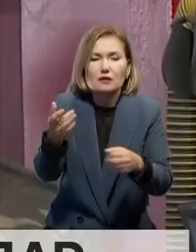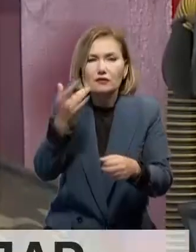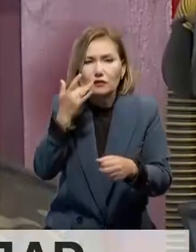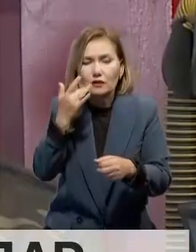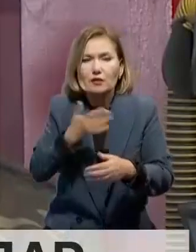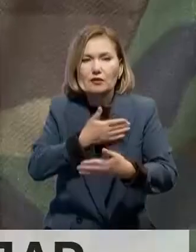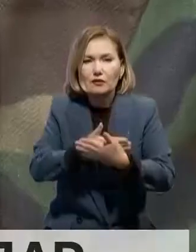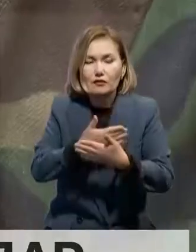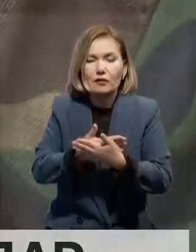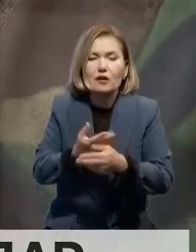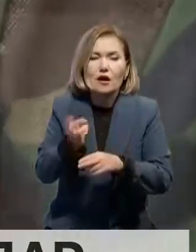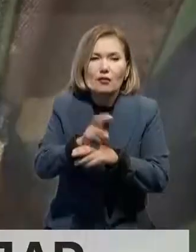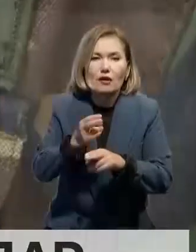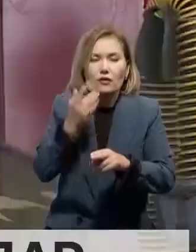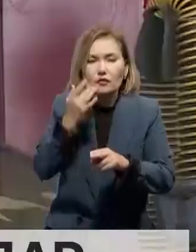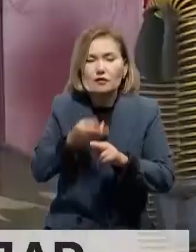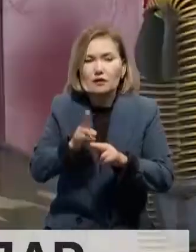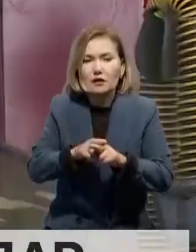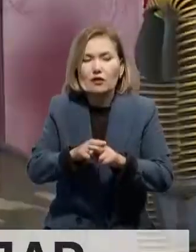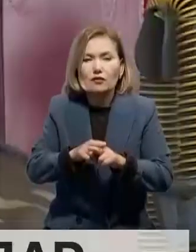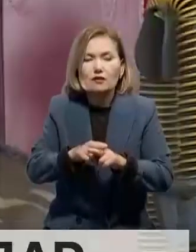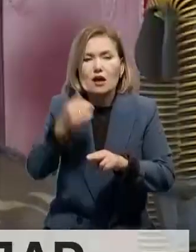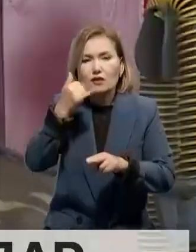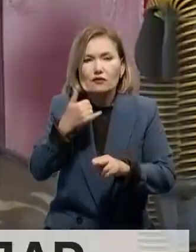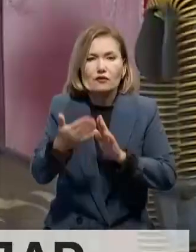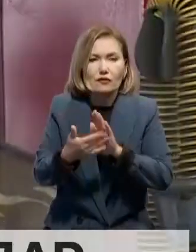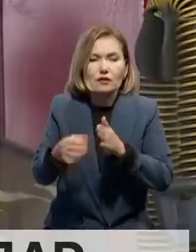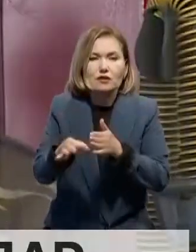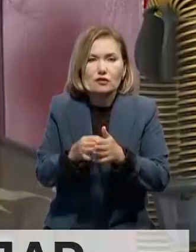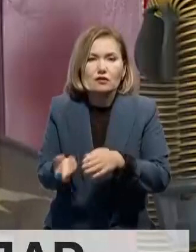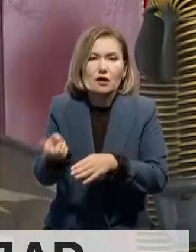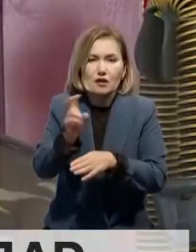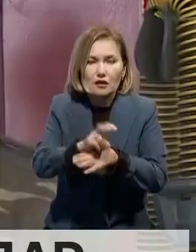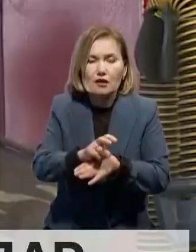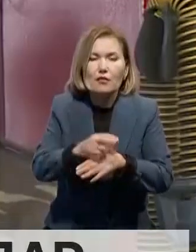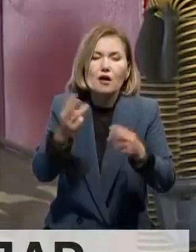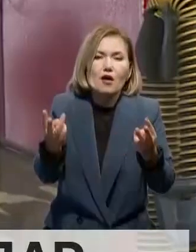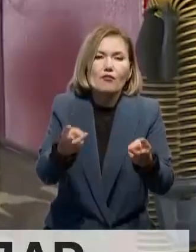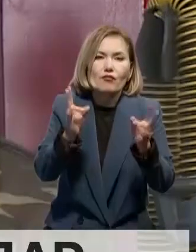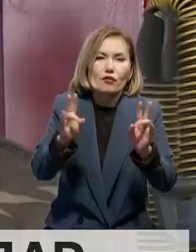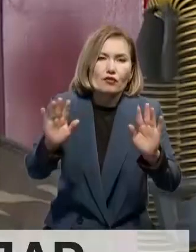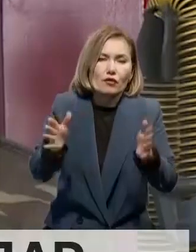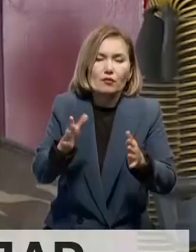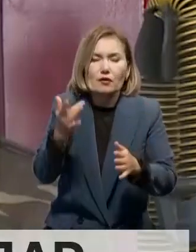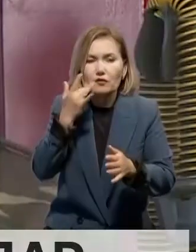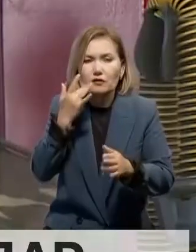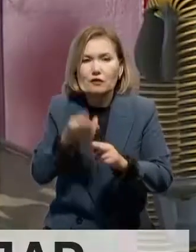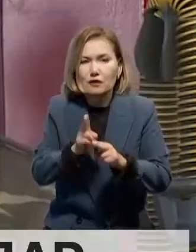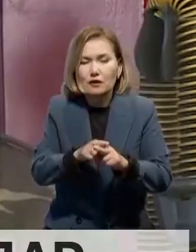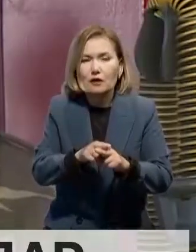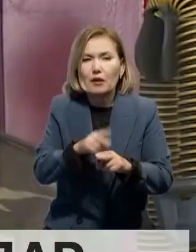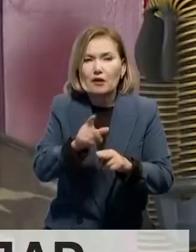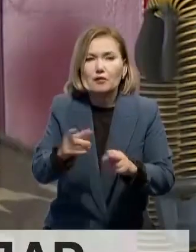жатқанын білмейміз. Өзіміздің қарауыл болсақ, ол тығыз байланыстамыз, өйткені бір пажарға бара жатқандықтан, бір жерге бара жатқандықтан, өйткені